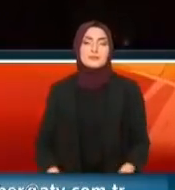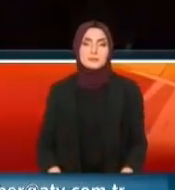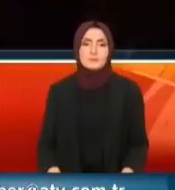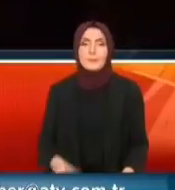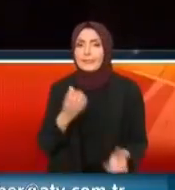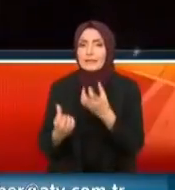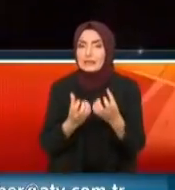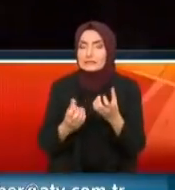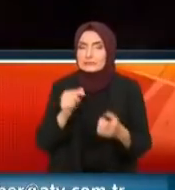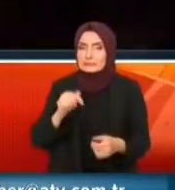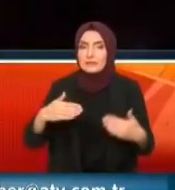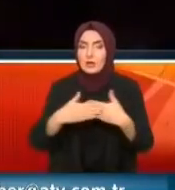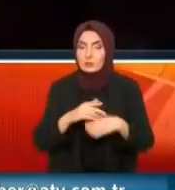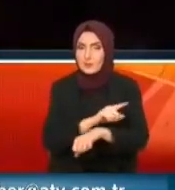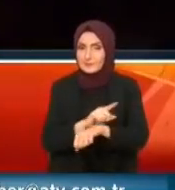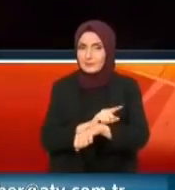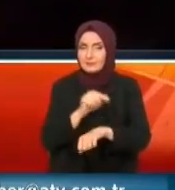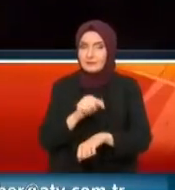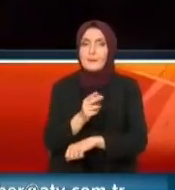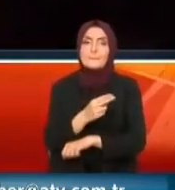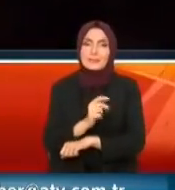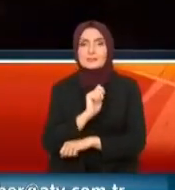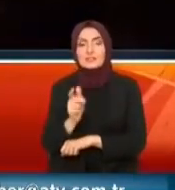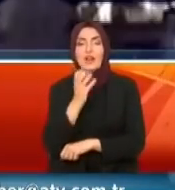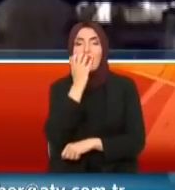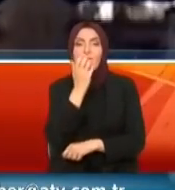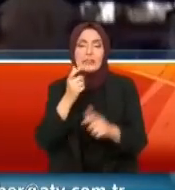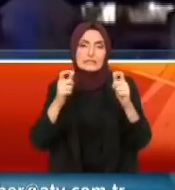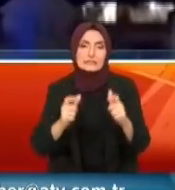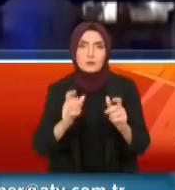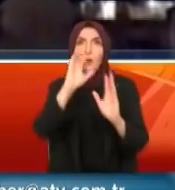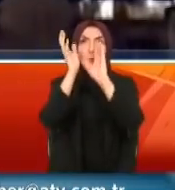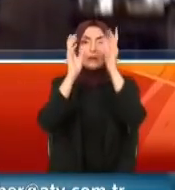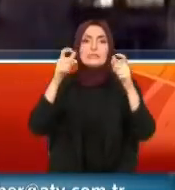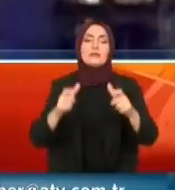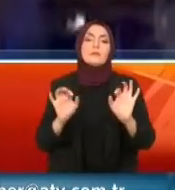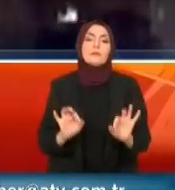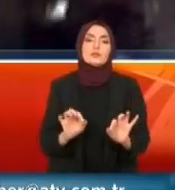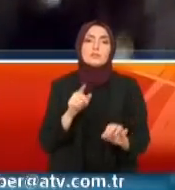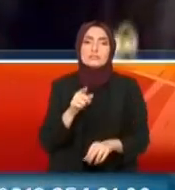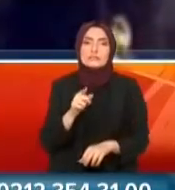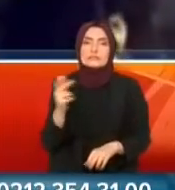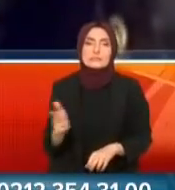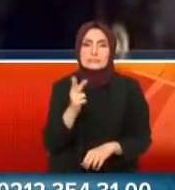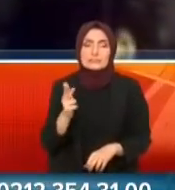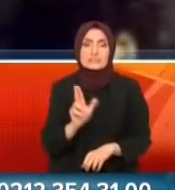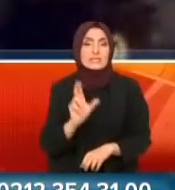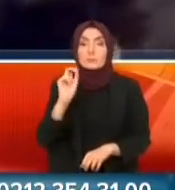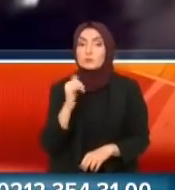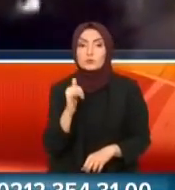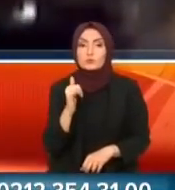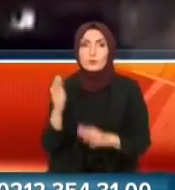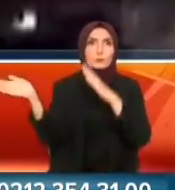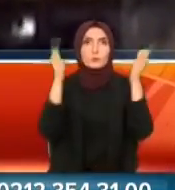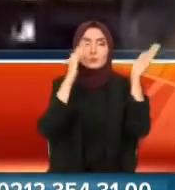Yangın akşam saatlerinde Balıkesir Ayvalık'ta ormanlık alanda başladı. Alevler hızı saatte 70 kilometreyi bulan rüzgarın